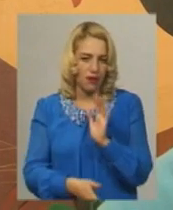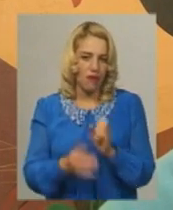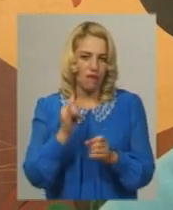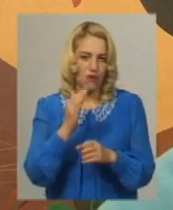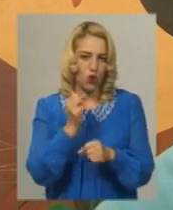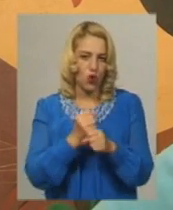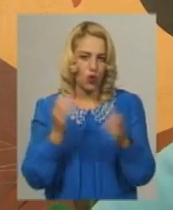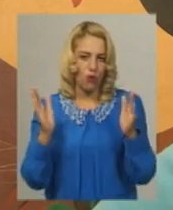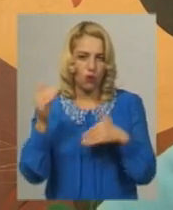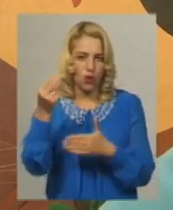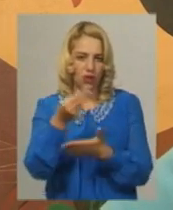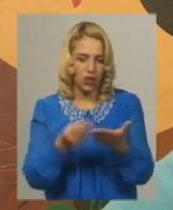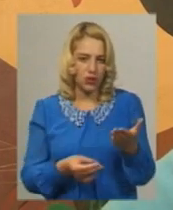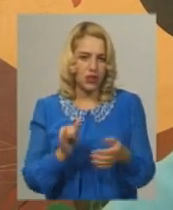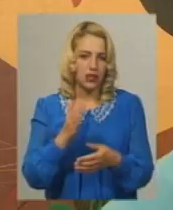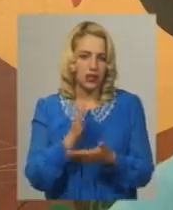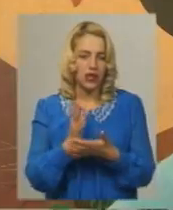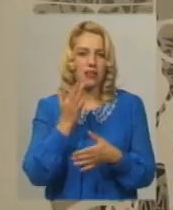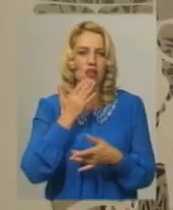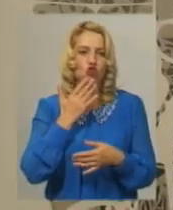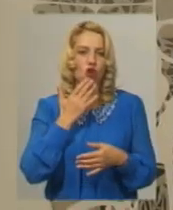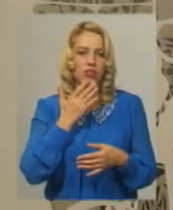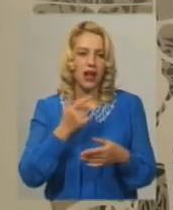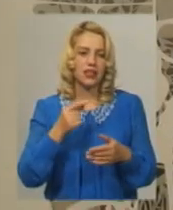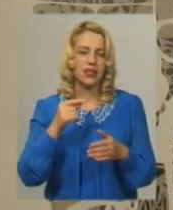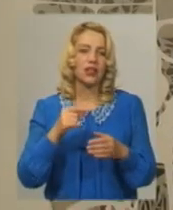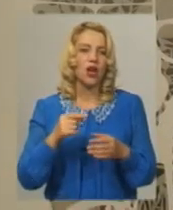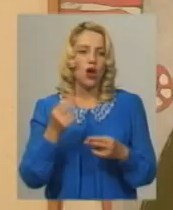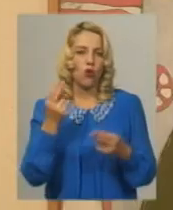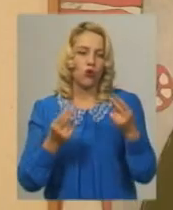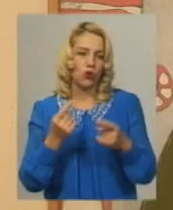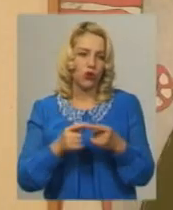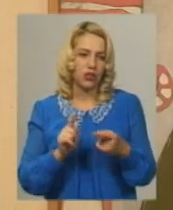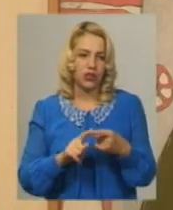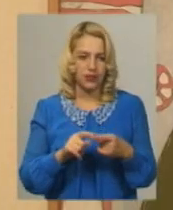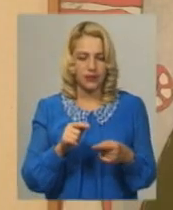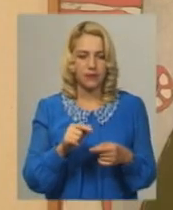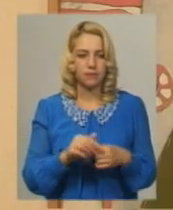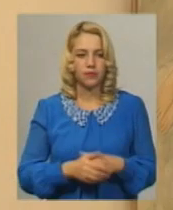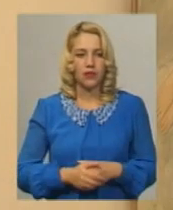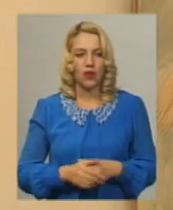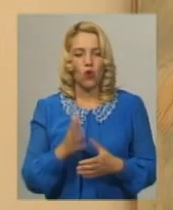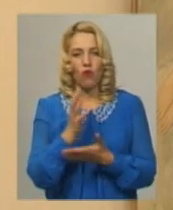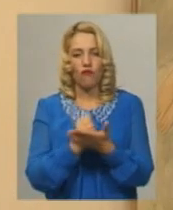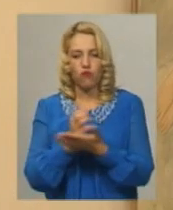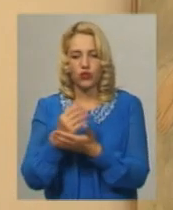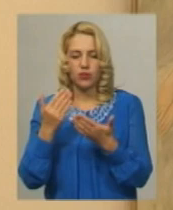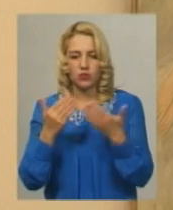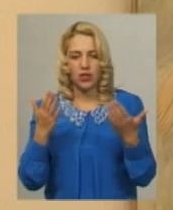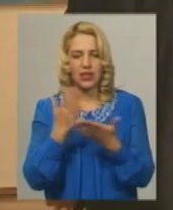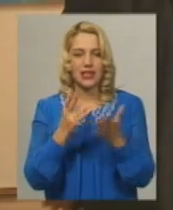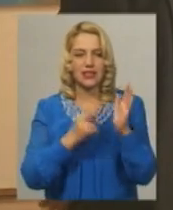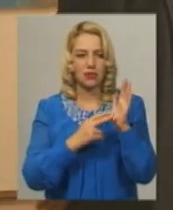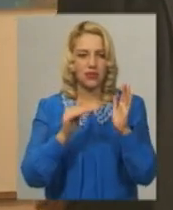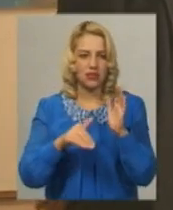роботах. От і є національні колорити. Фонд Хмельницького обласного художнього музею нараховує близько 7 тисяч робіт. Виставка